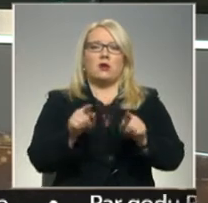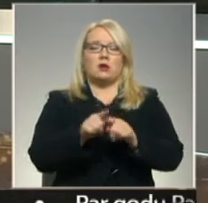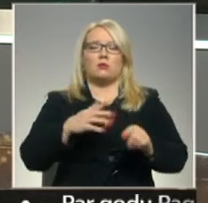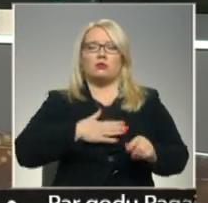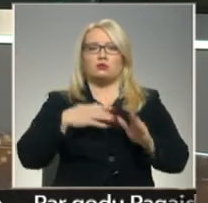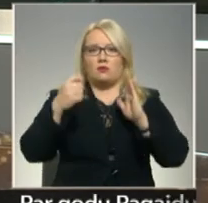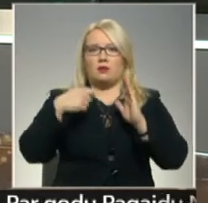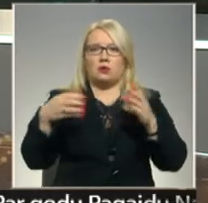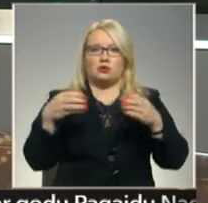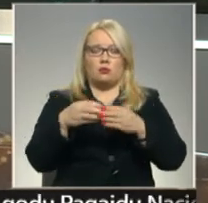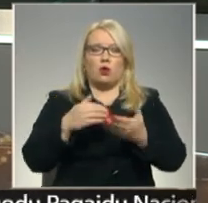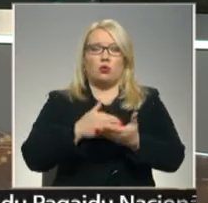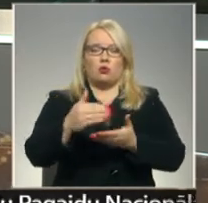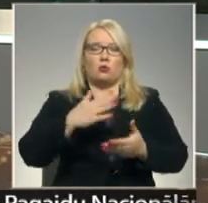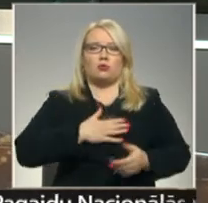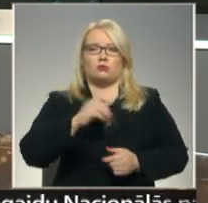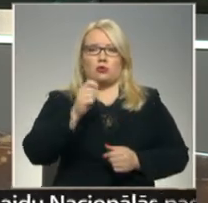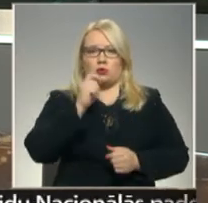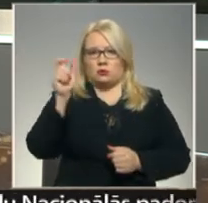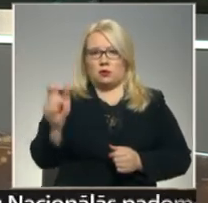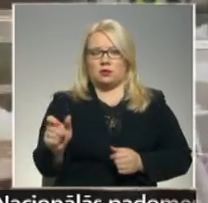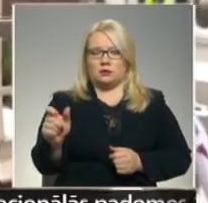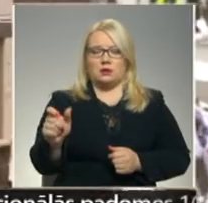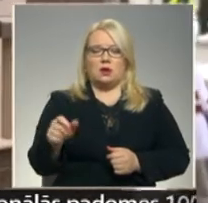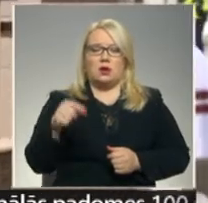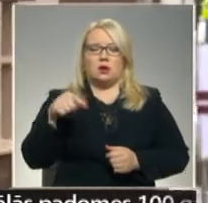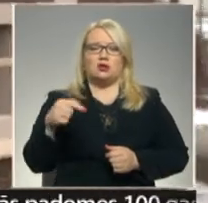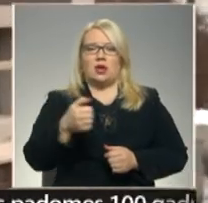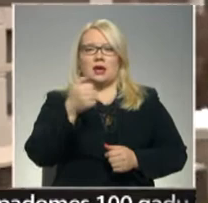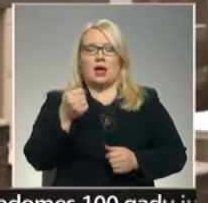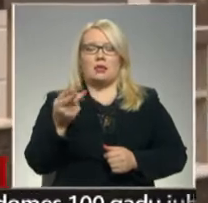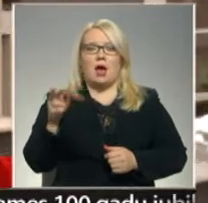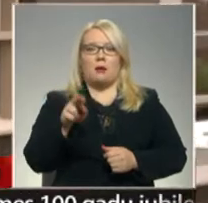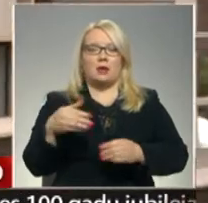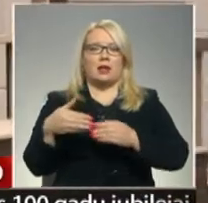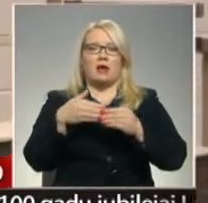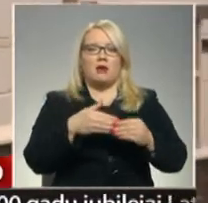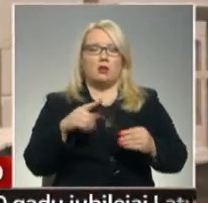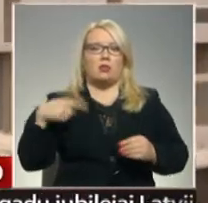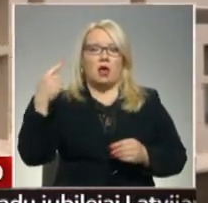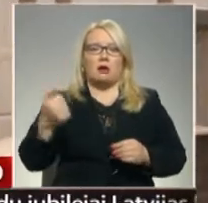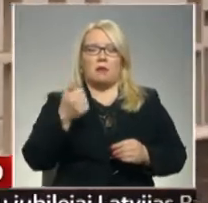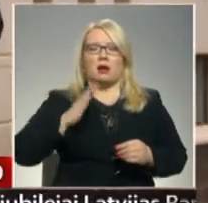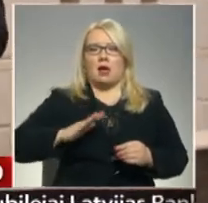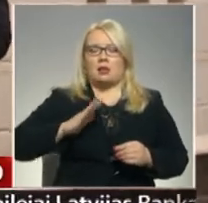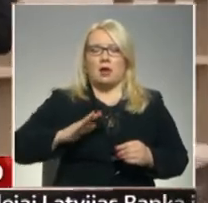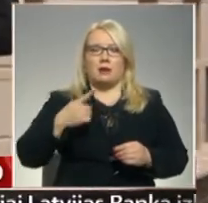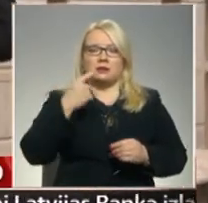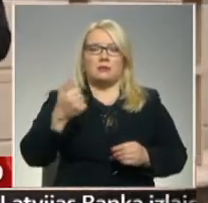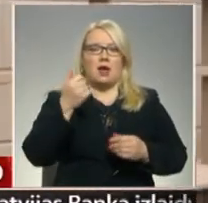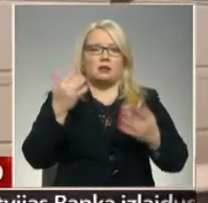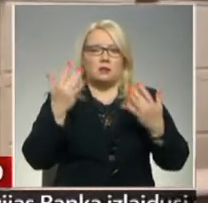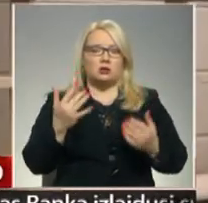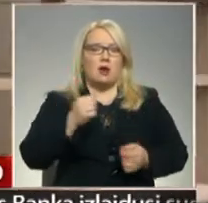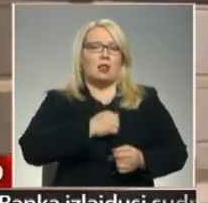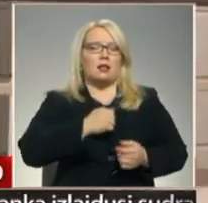filmēšanas grupa un turpina Kārlis Roķis. Ja šā gada aprīlī ievadot nākamgad gaidāmās valsts simtgades pasākumus, vēl Latgalē